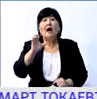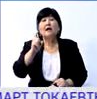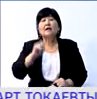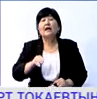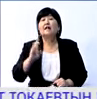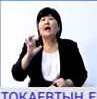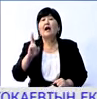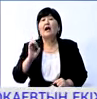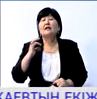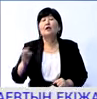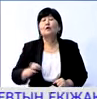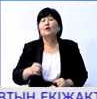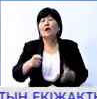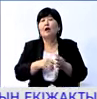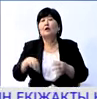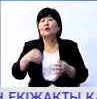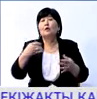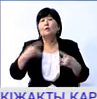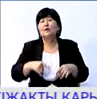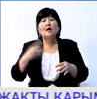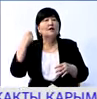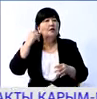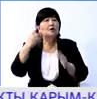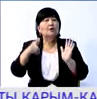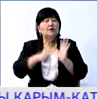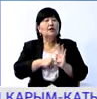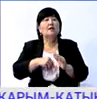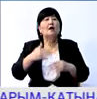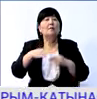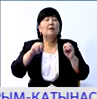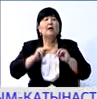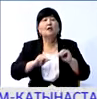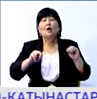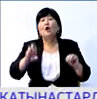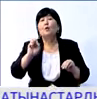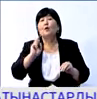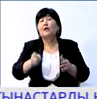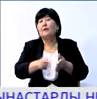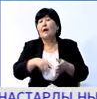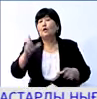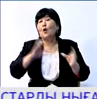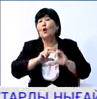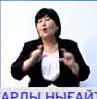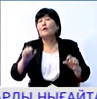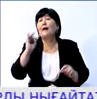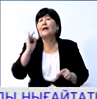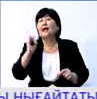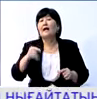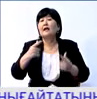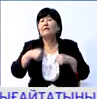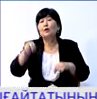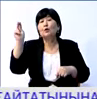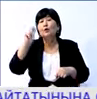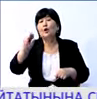Қанатұлы Қарағанды облысының тумасы, жасы 37-де, мамандығы мұғалім. Бөкетов атындағы Қарағанды мемлекеттік университетінің тарих факультетінде